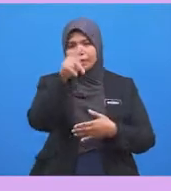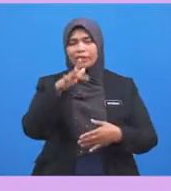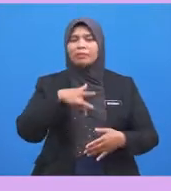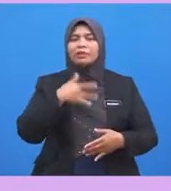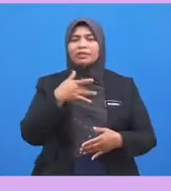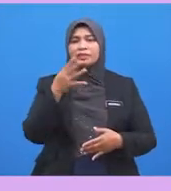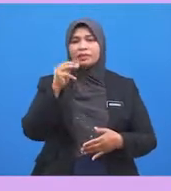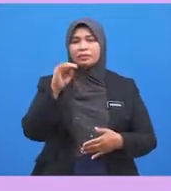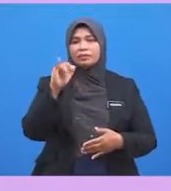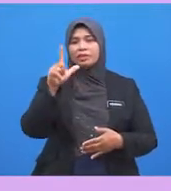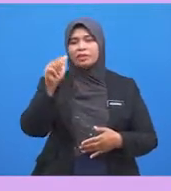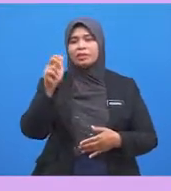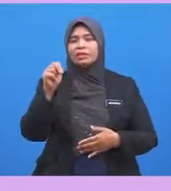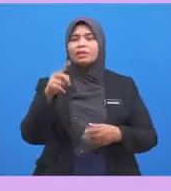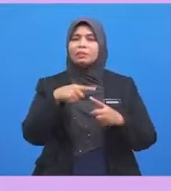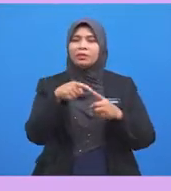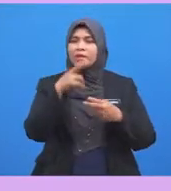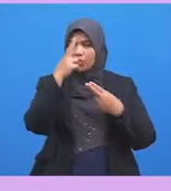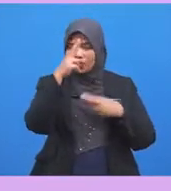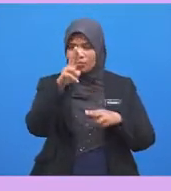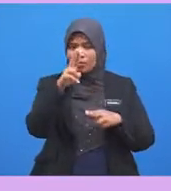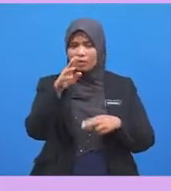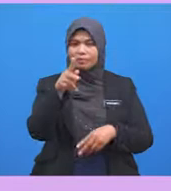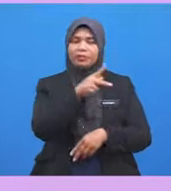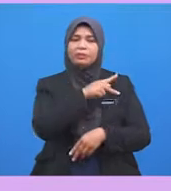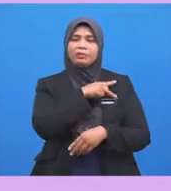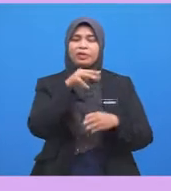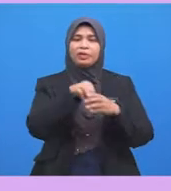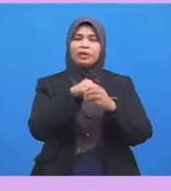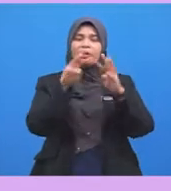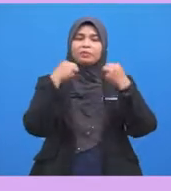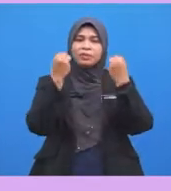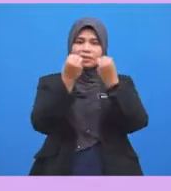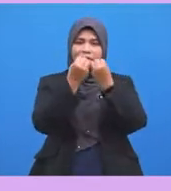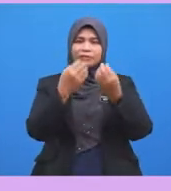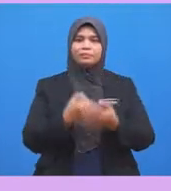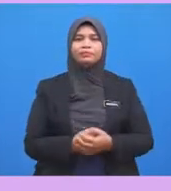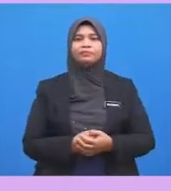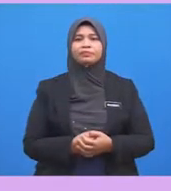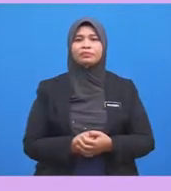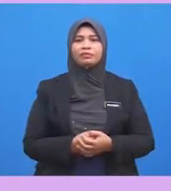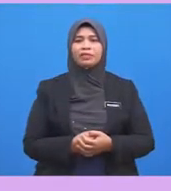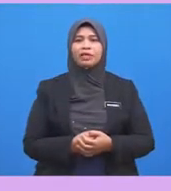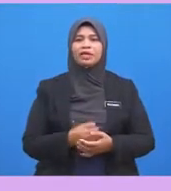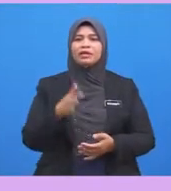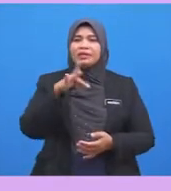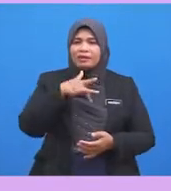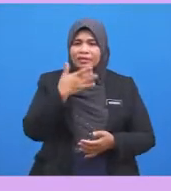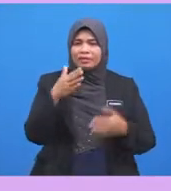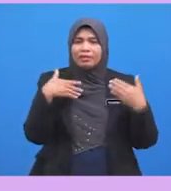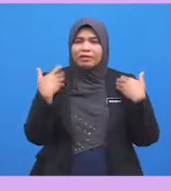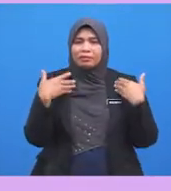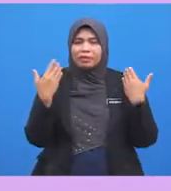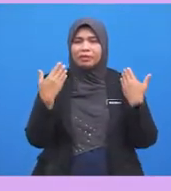Meilan apabila menghormati pemimpin dalam masyarakat setempat? Meilan berasa